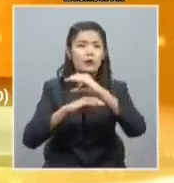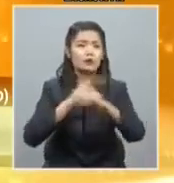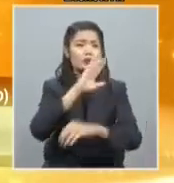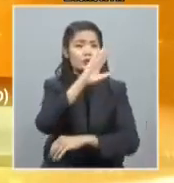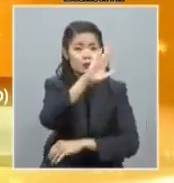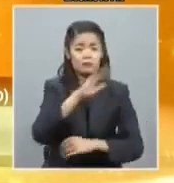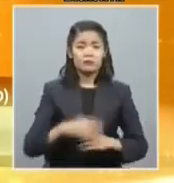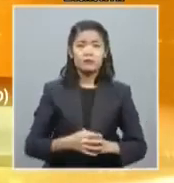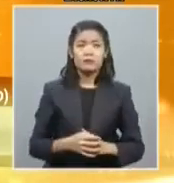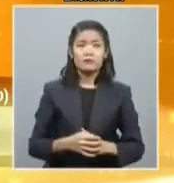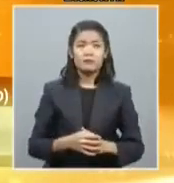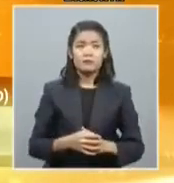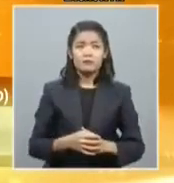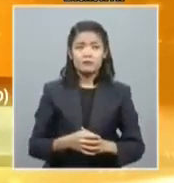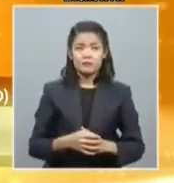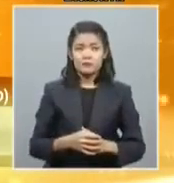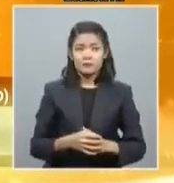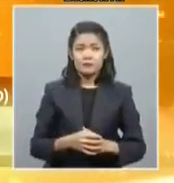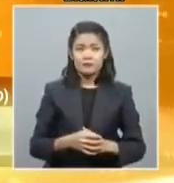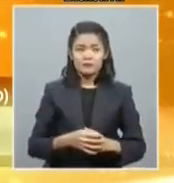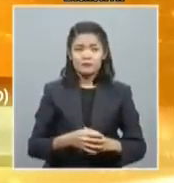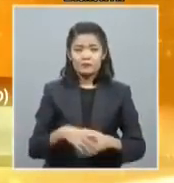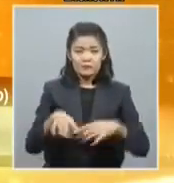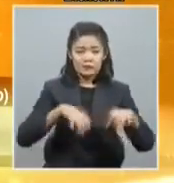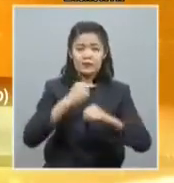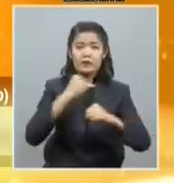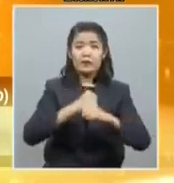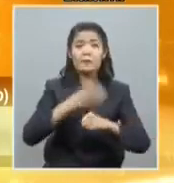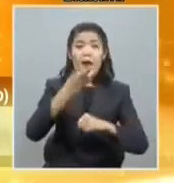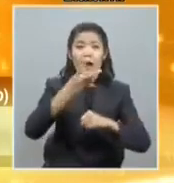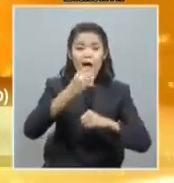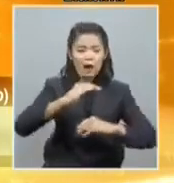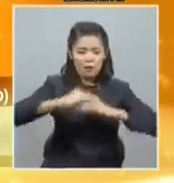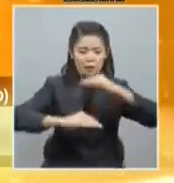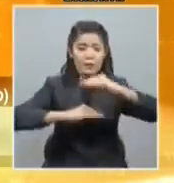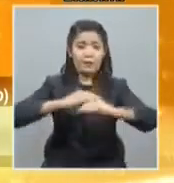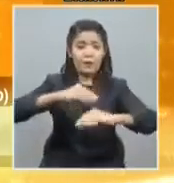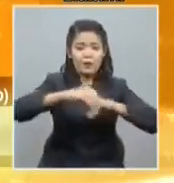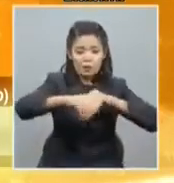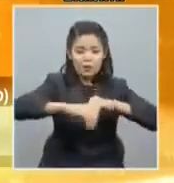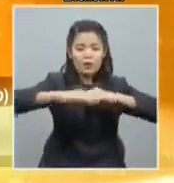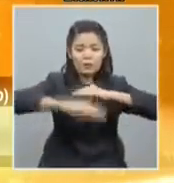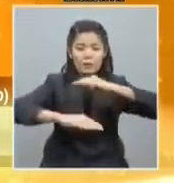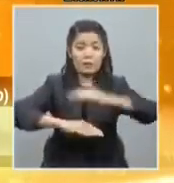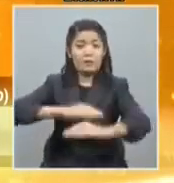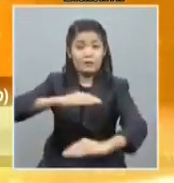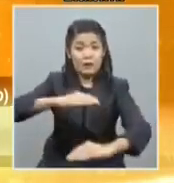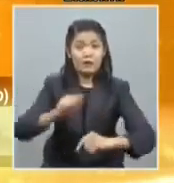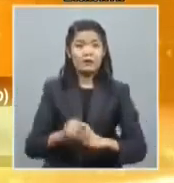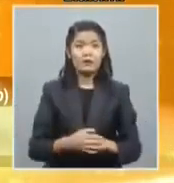ำนาขั้นบันไดขึ้นมาทำนาขั้นบันได เห็นว่าส่วนหนึ่งเอาไปทำเป็นประตูห้องส